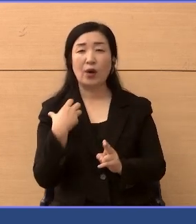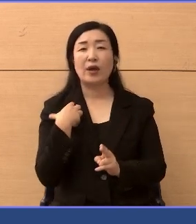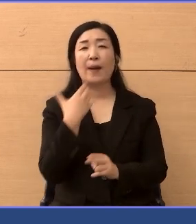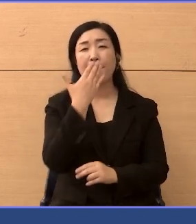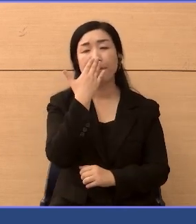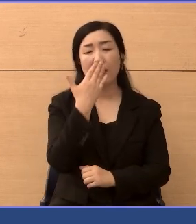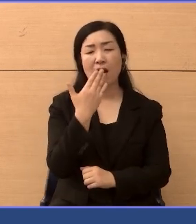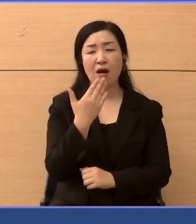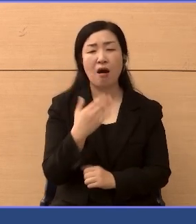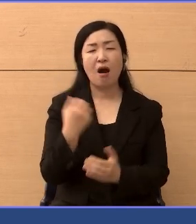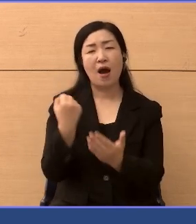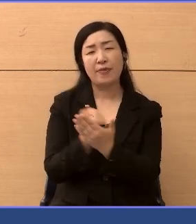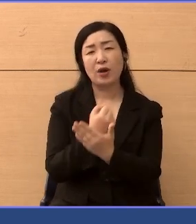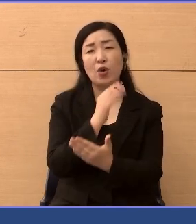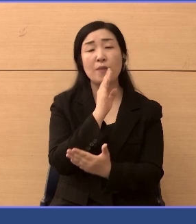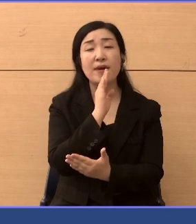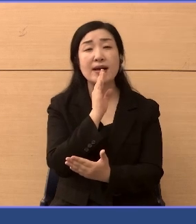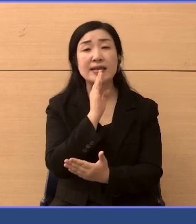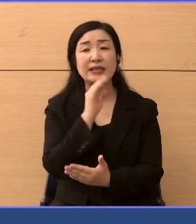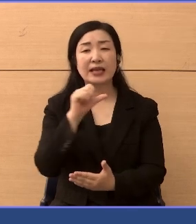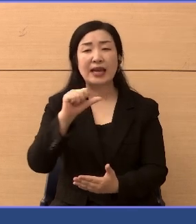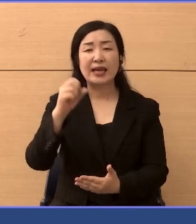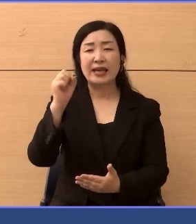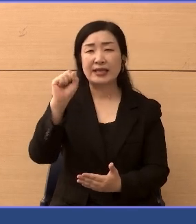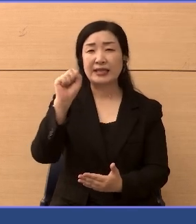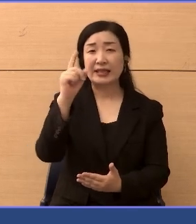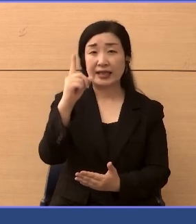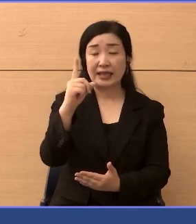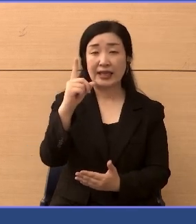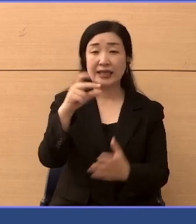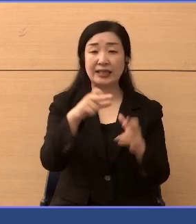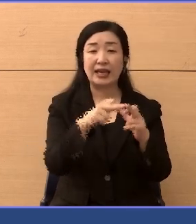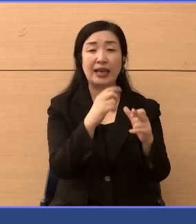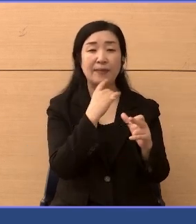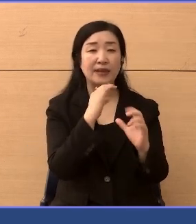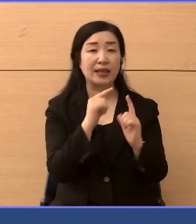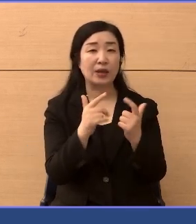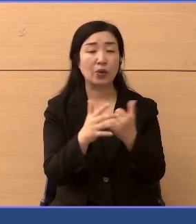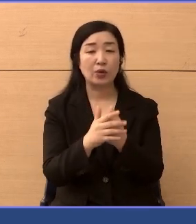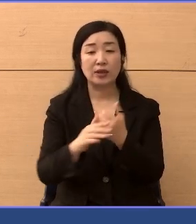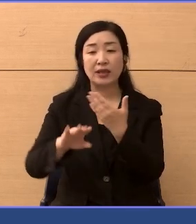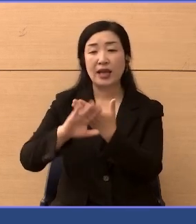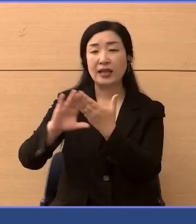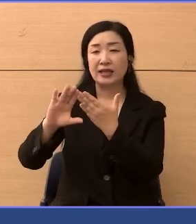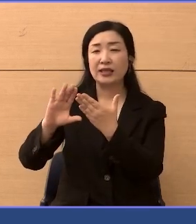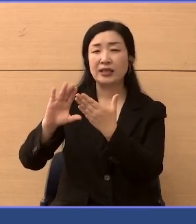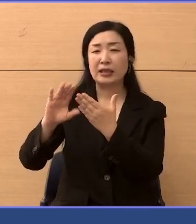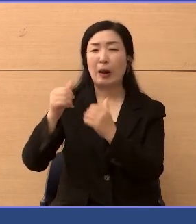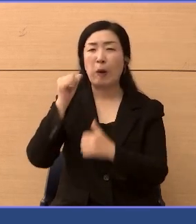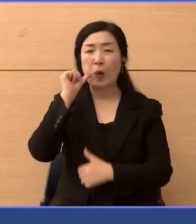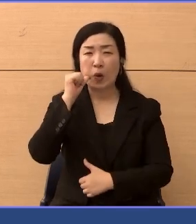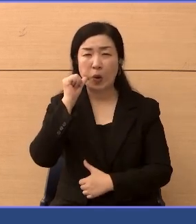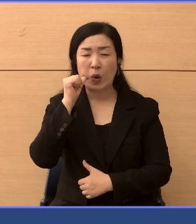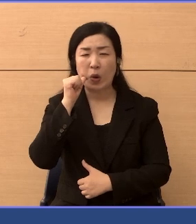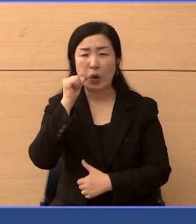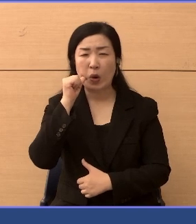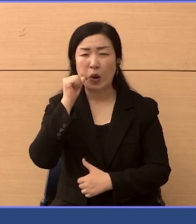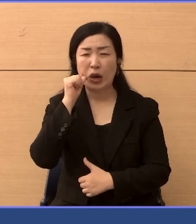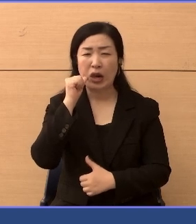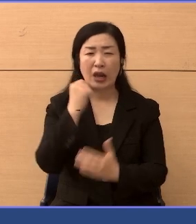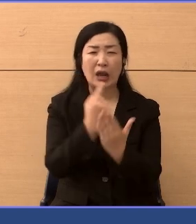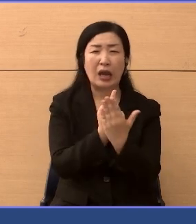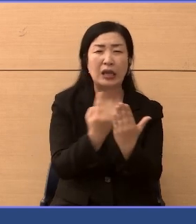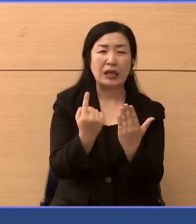children, not just 학교에서 those with ASD ASD, but it can 하나뿐만이 be 아니라 particularly 많은 다른 problematic 아이들이 for 놀림이나 children who 따돌림을 stand out at 받곤